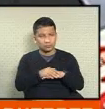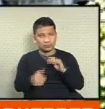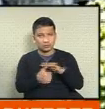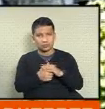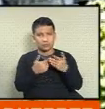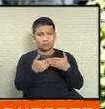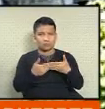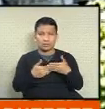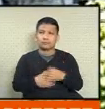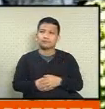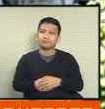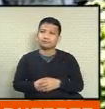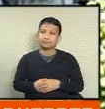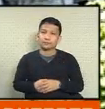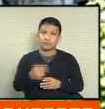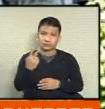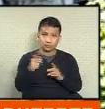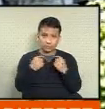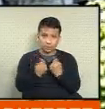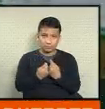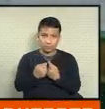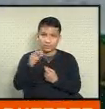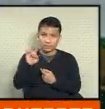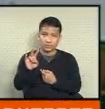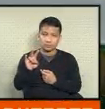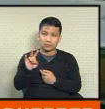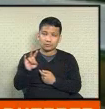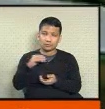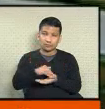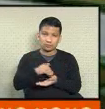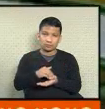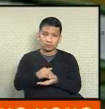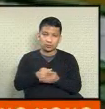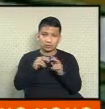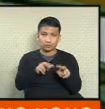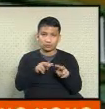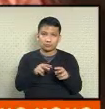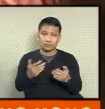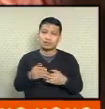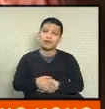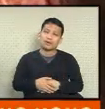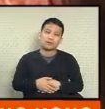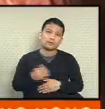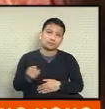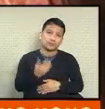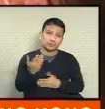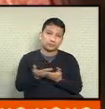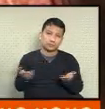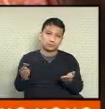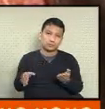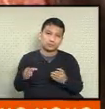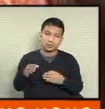pinakita. Dalawang team na may kabuuang 7 doktor at mga nurse ang naka-assign sa quarantine rooms. May nakalatag ding